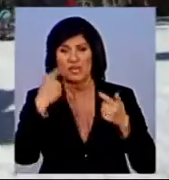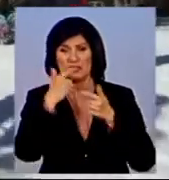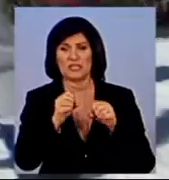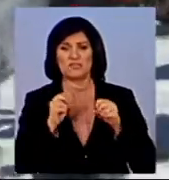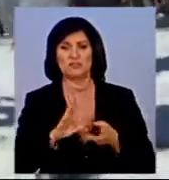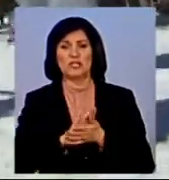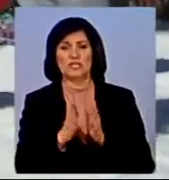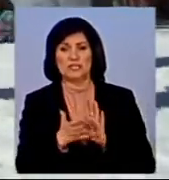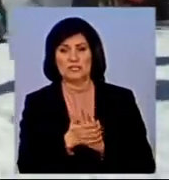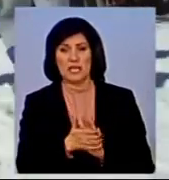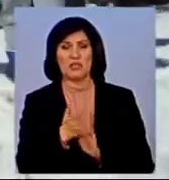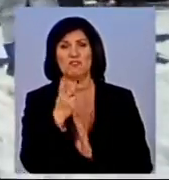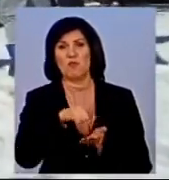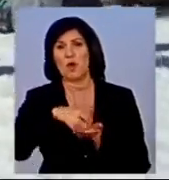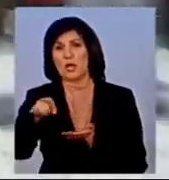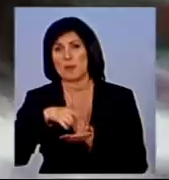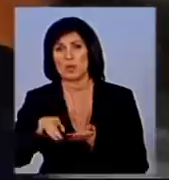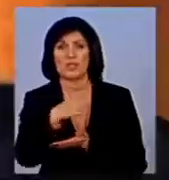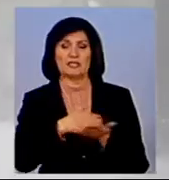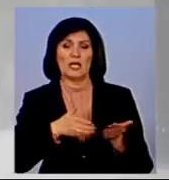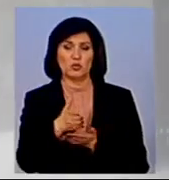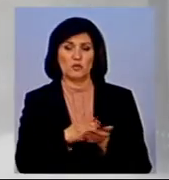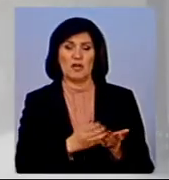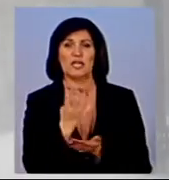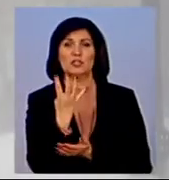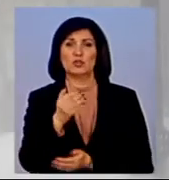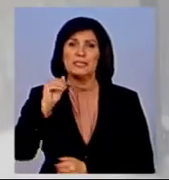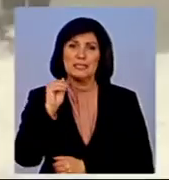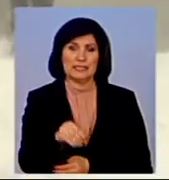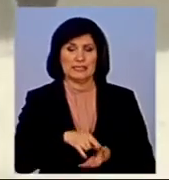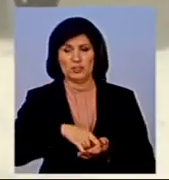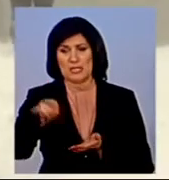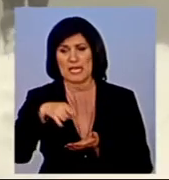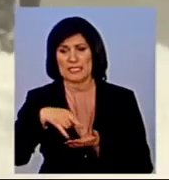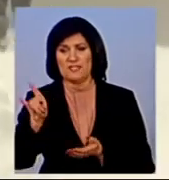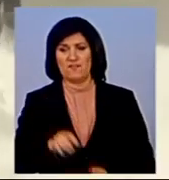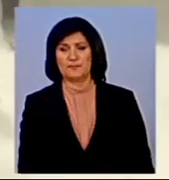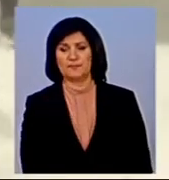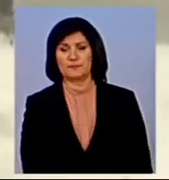надзвичайний стан. У двох аеропортах міста скасували понад 4 тисячі рейсів.